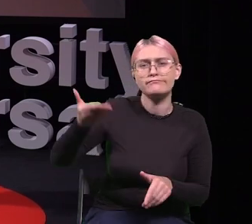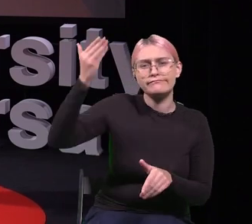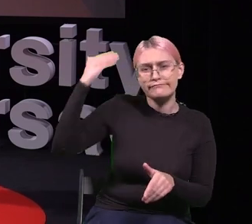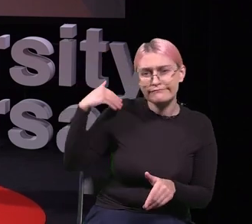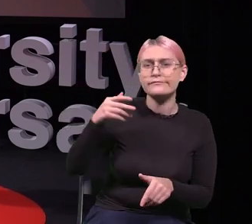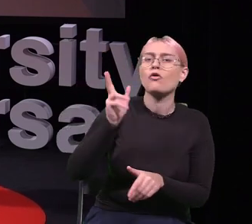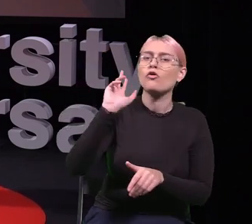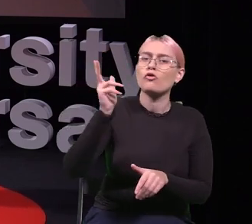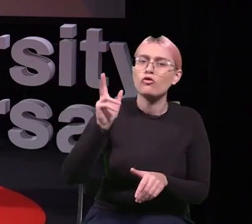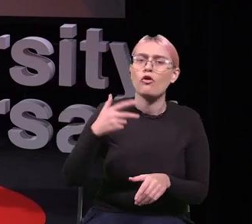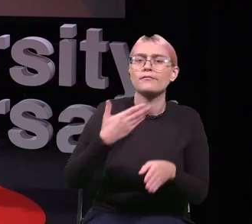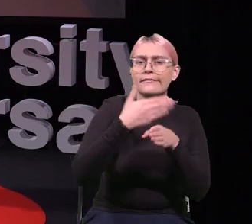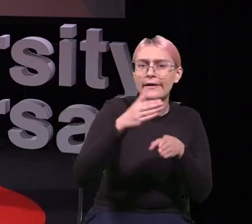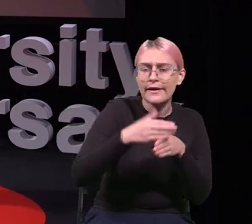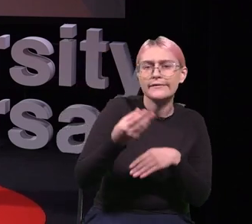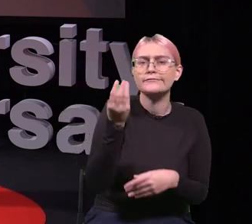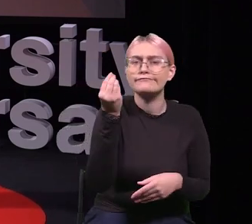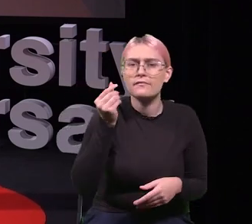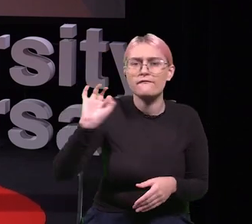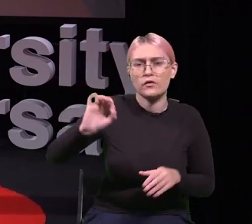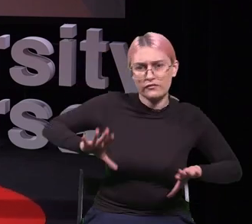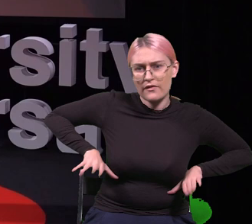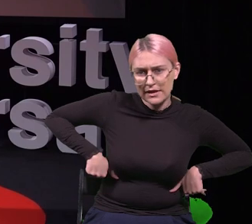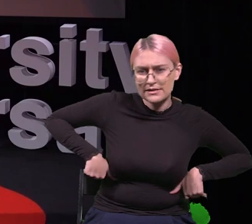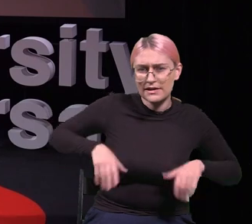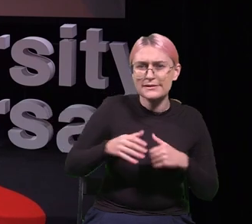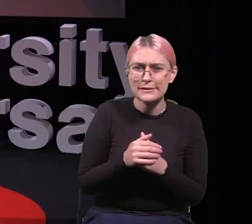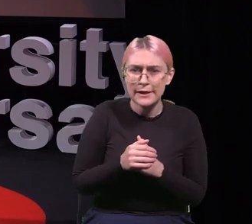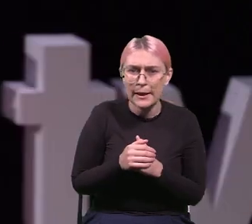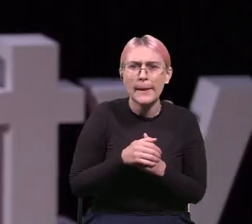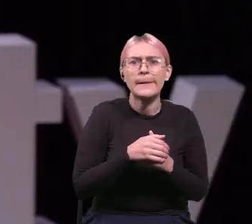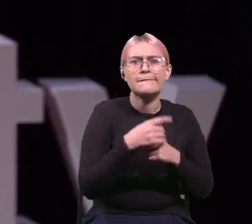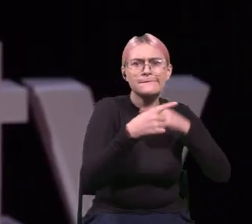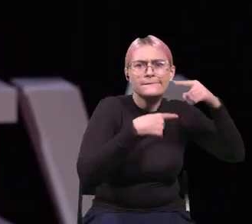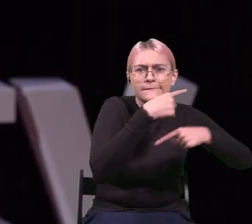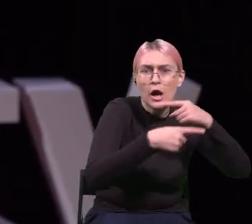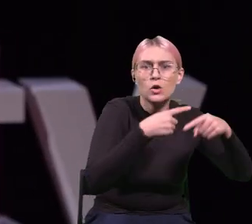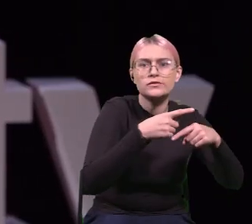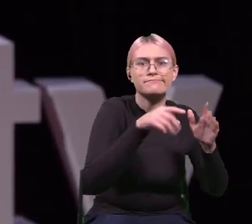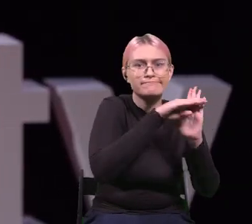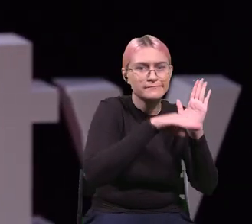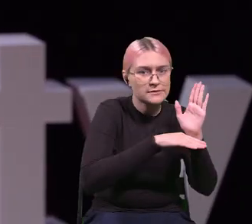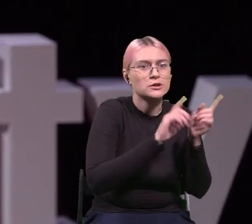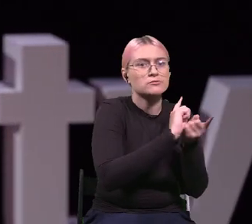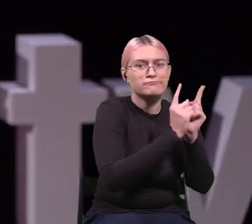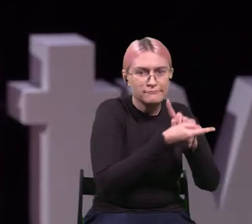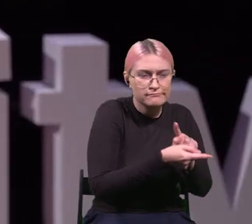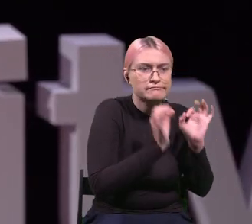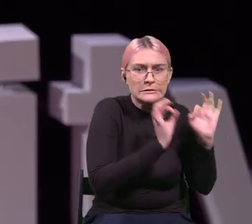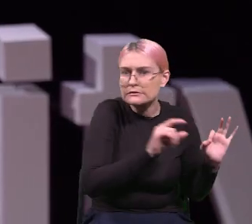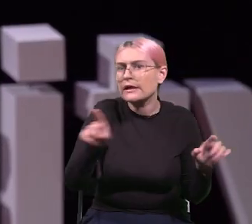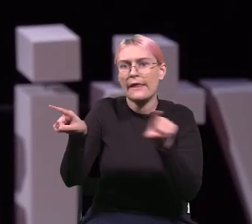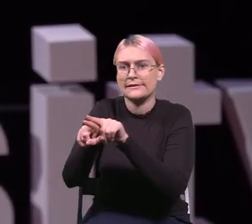przewalutowania franka na złotówkę. Potem przyszedł czas na to, żeby zająć się czymś grubszym.